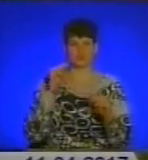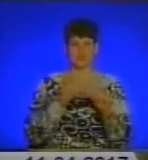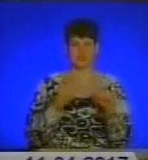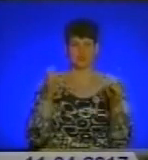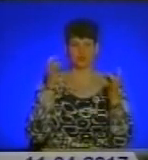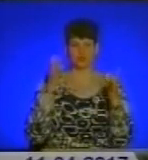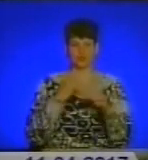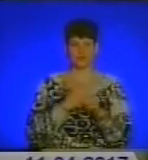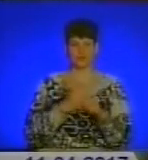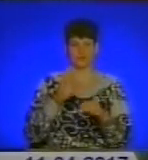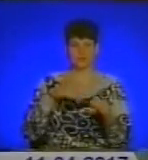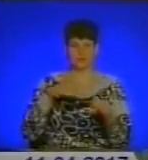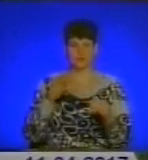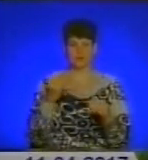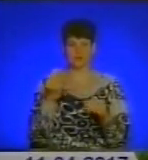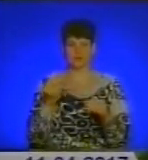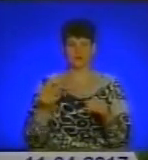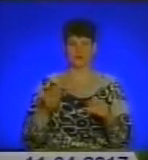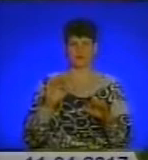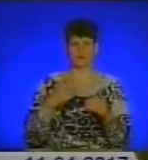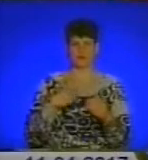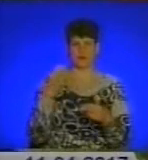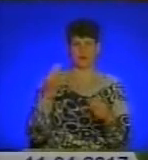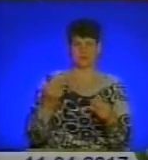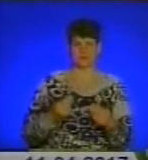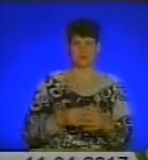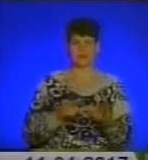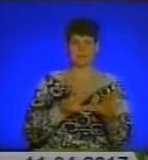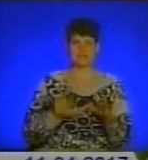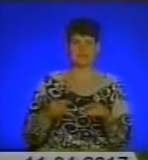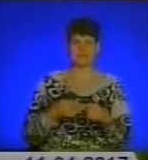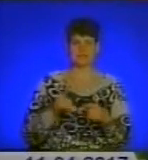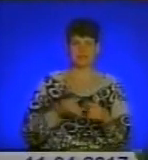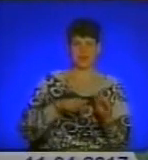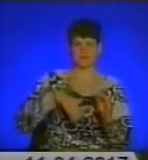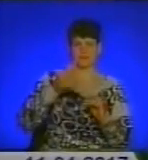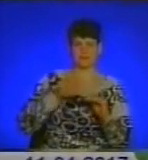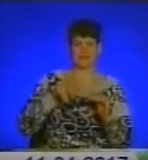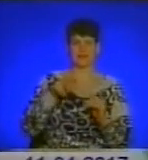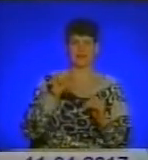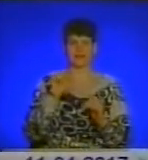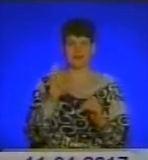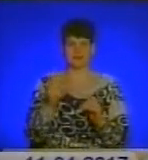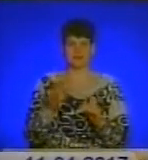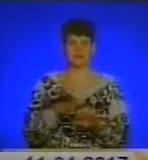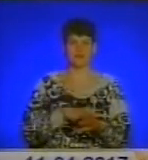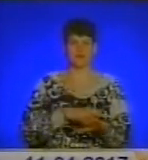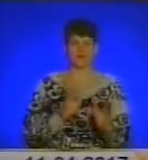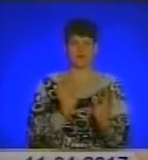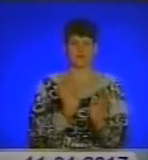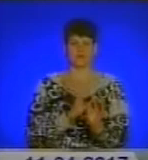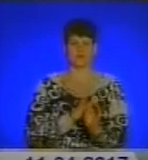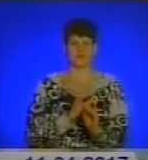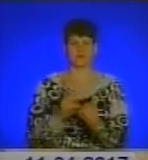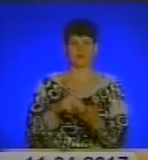підготовлюється, і я вже тоді розписую олійними красками. Потім після того покриваю лаком, щоб воно добре зберігалося, бо так як вона стоїть на